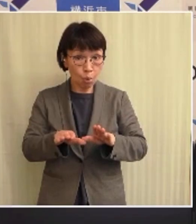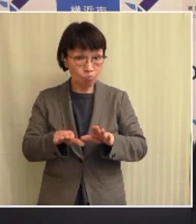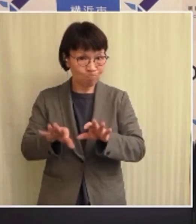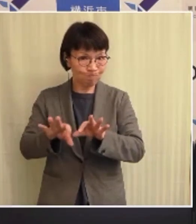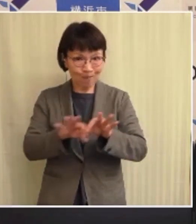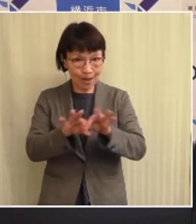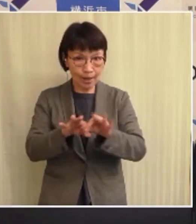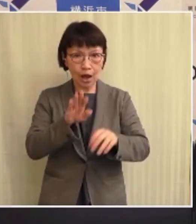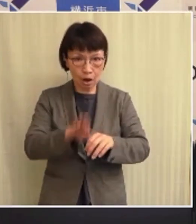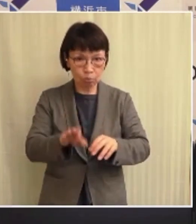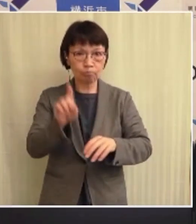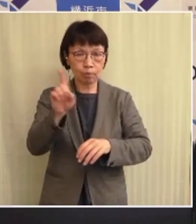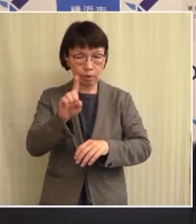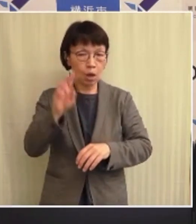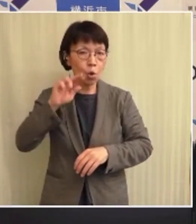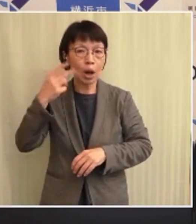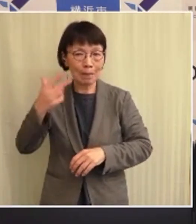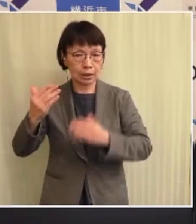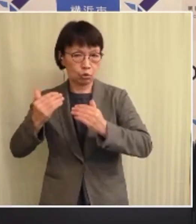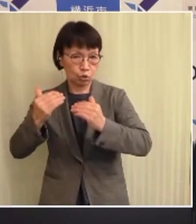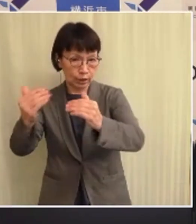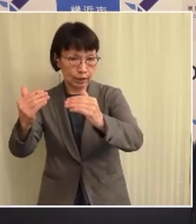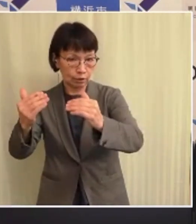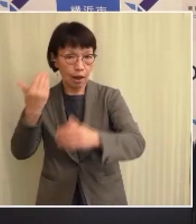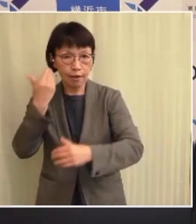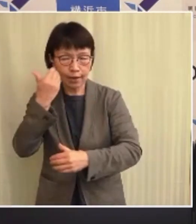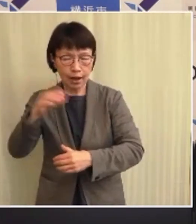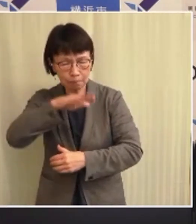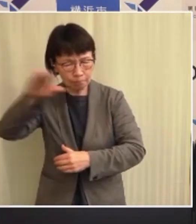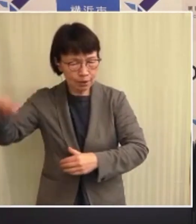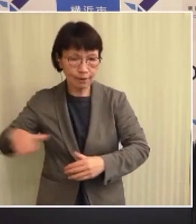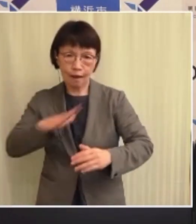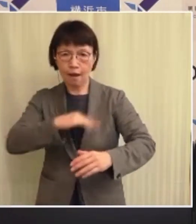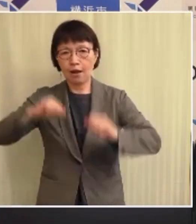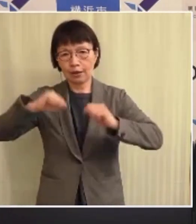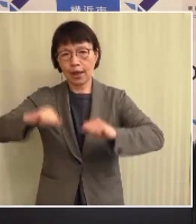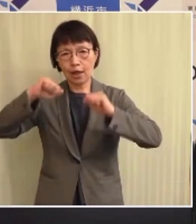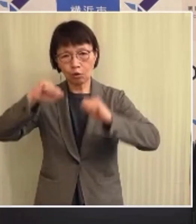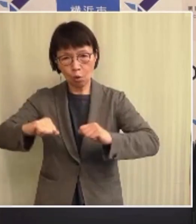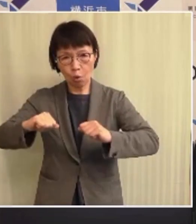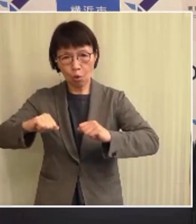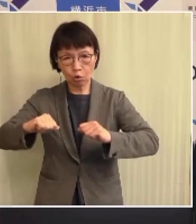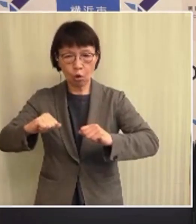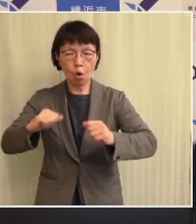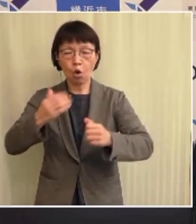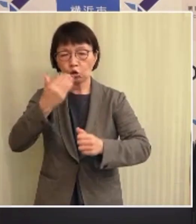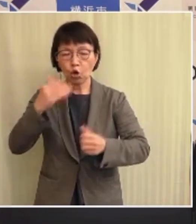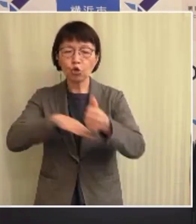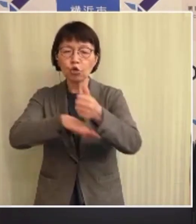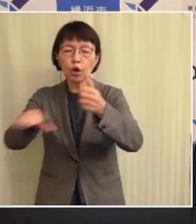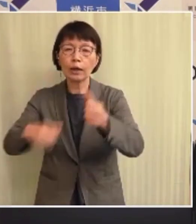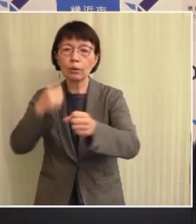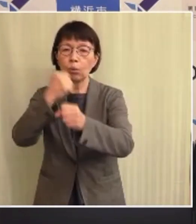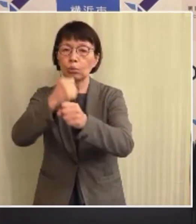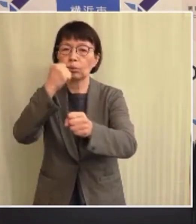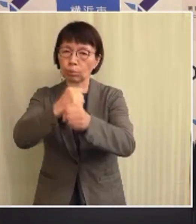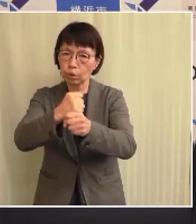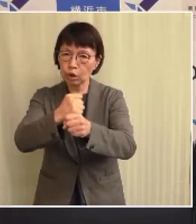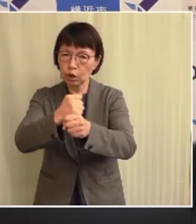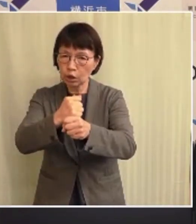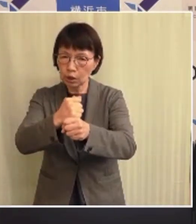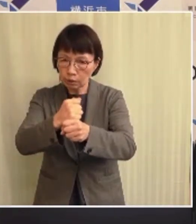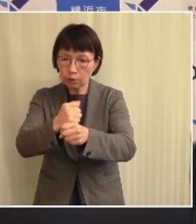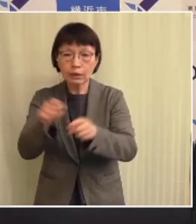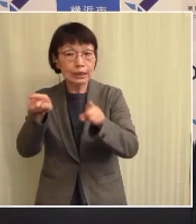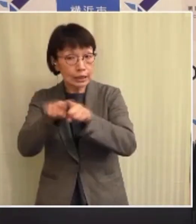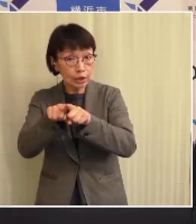ね、横浜市が推進する、その誰もが、健康になれる食環境づくりに向けて、一